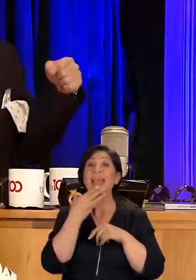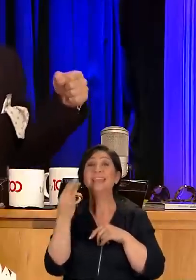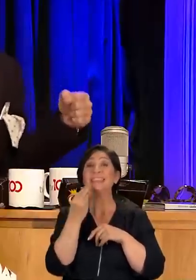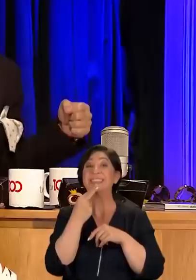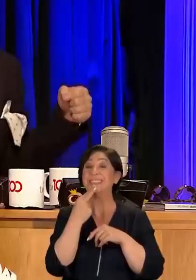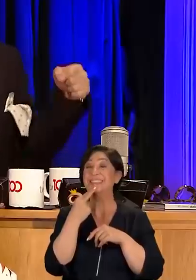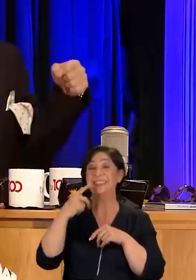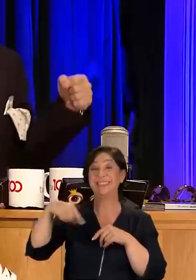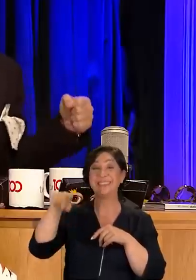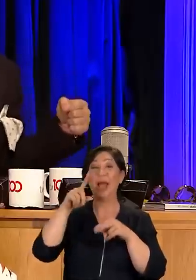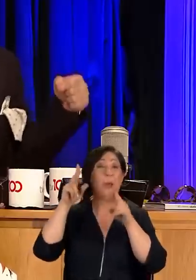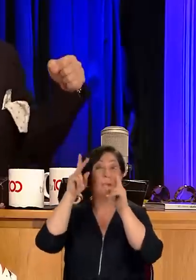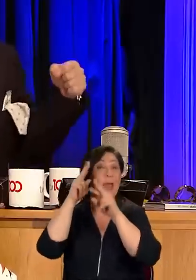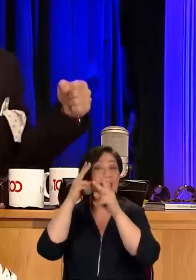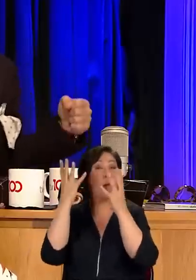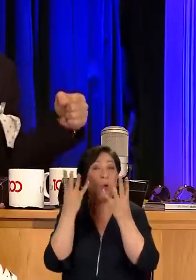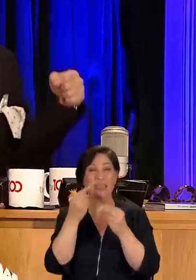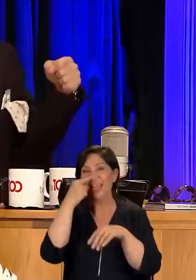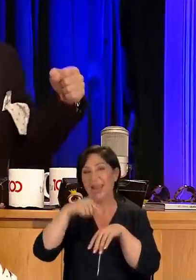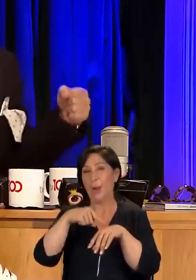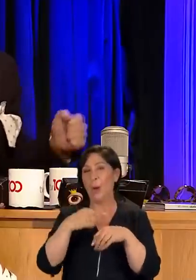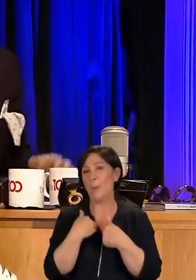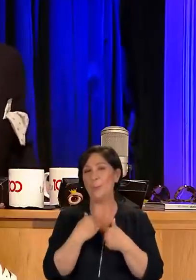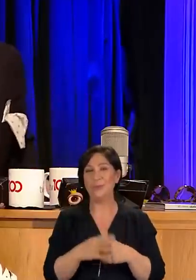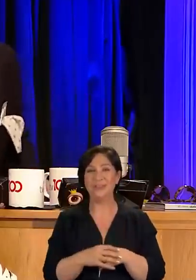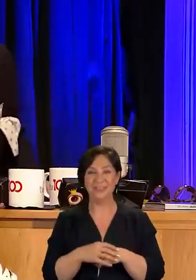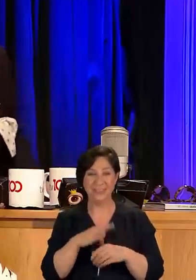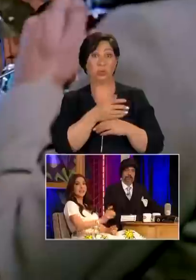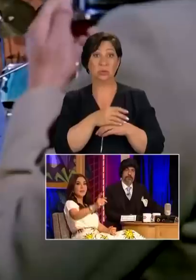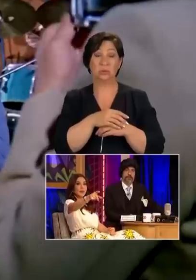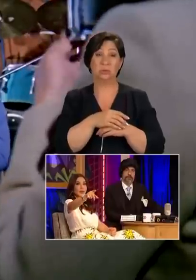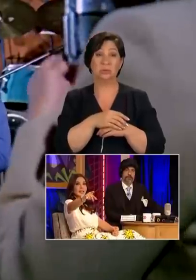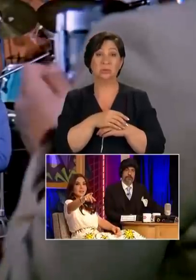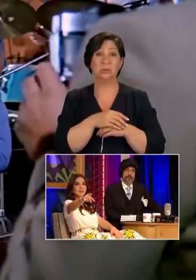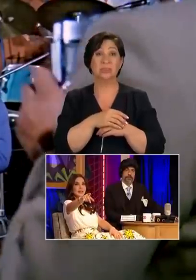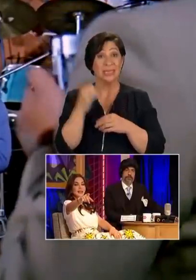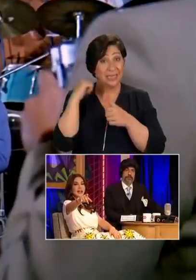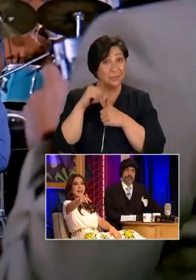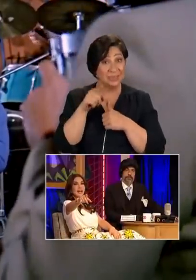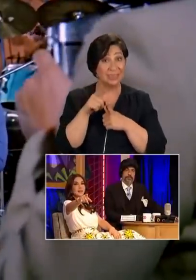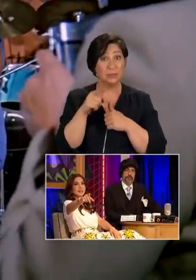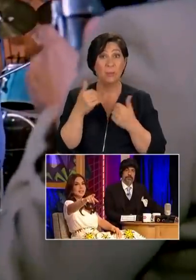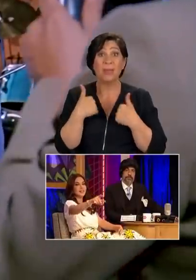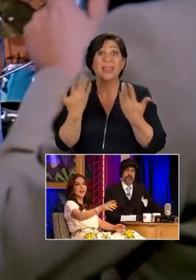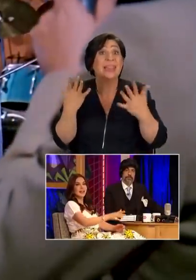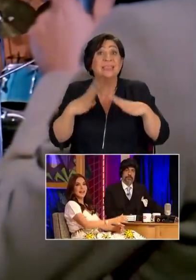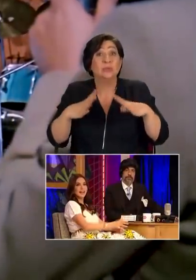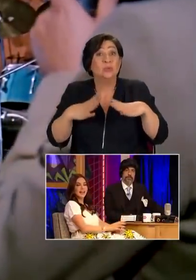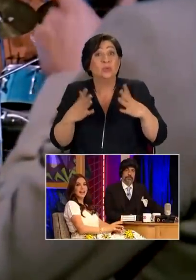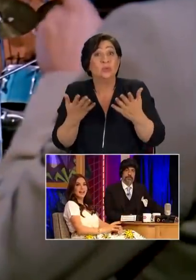kızın rüyalarında olacağınıza inanıyorum. Devam. Yine mi siz? Benden ne